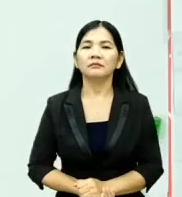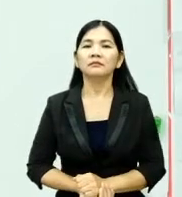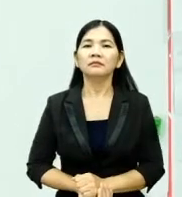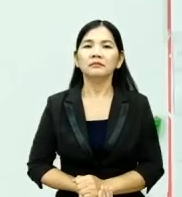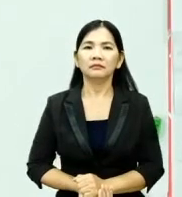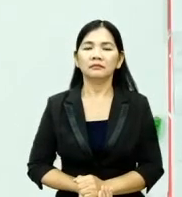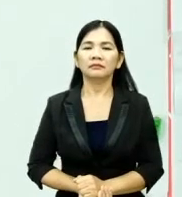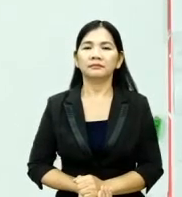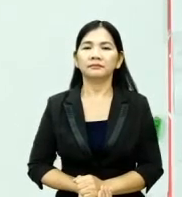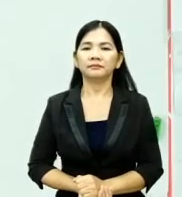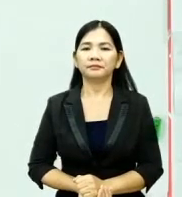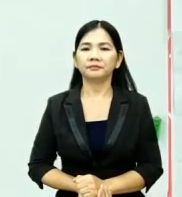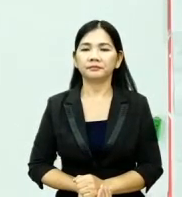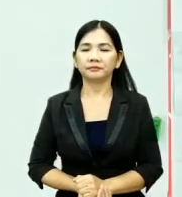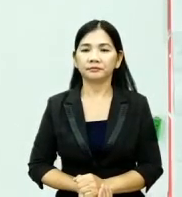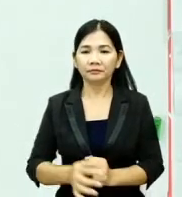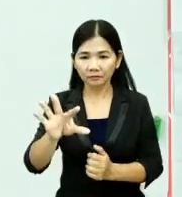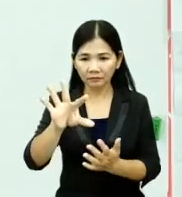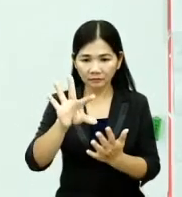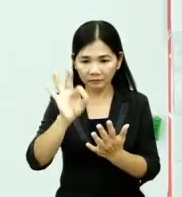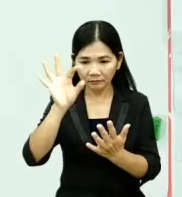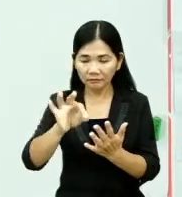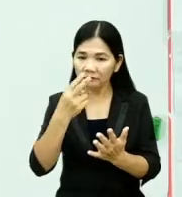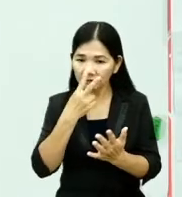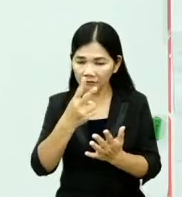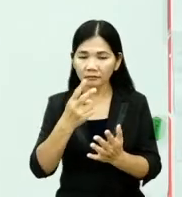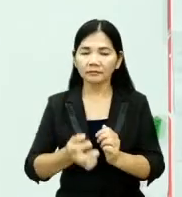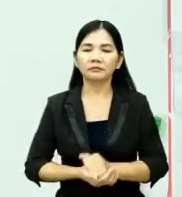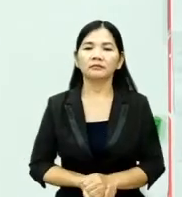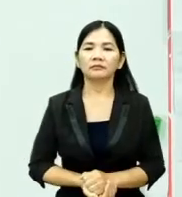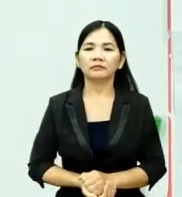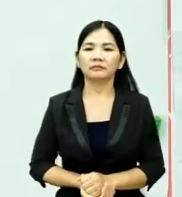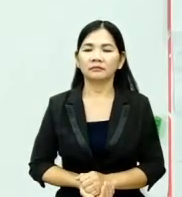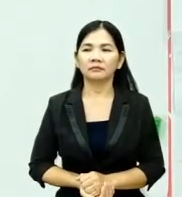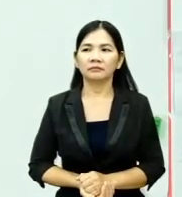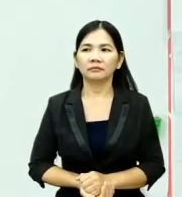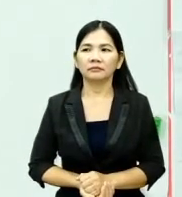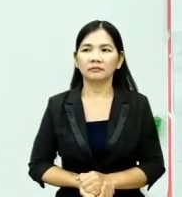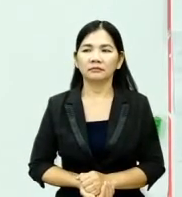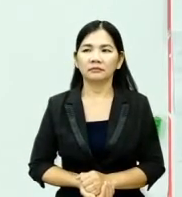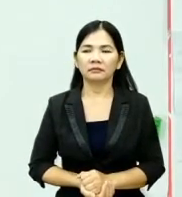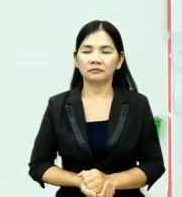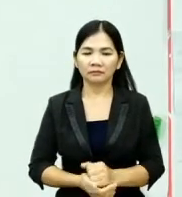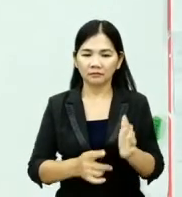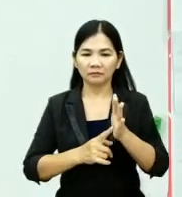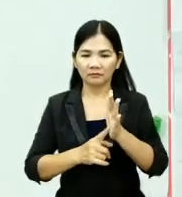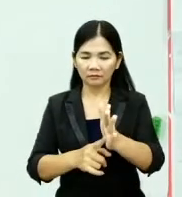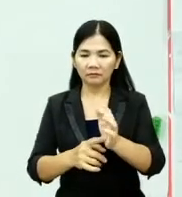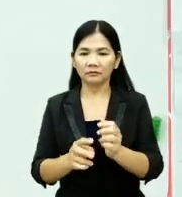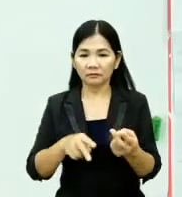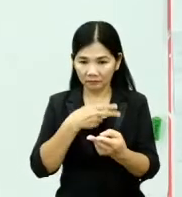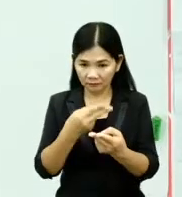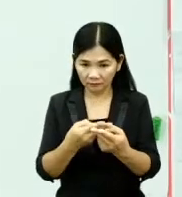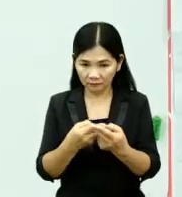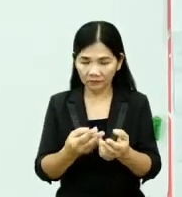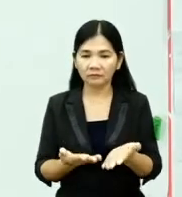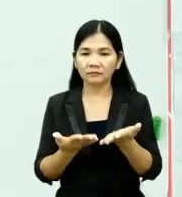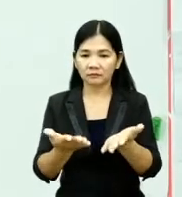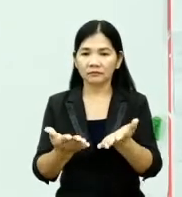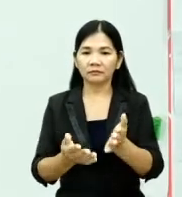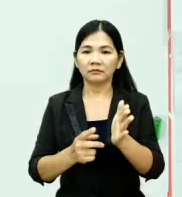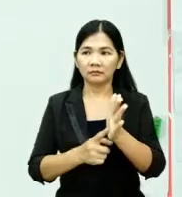chà còn chưa được ban hai đứa nữa mình chậm lại con đang chặt hai ná anh chăng mẹ cứ nói bằng hai chậm lại được bà con chà tiếng ác